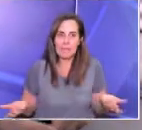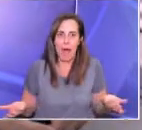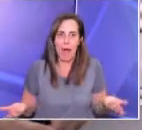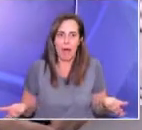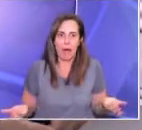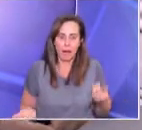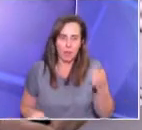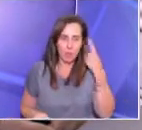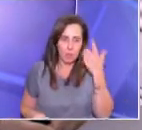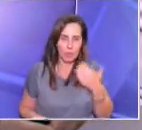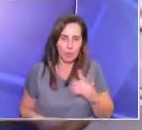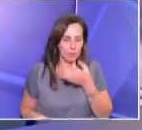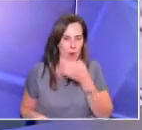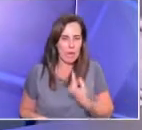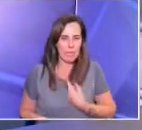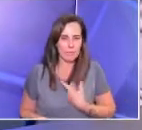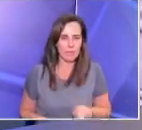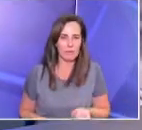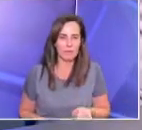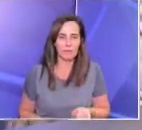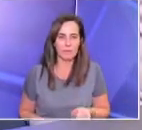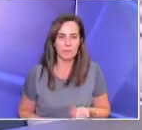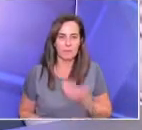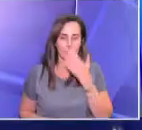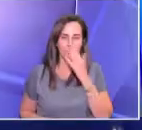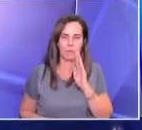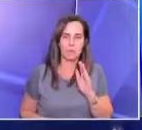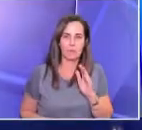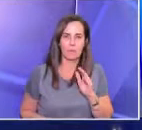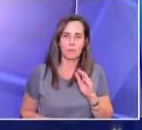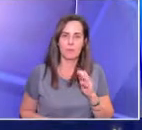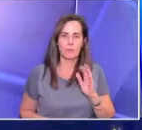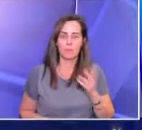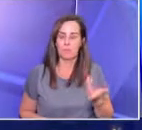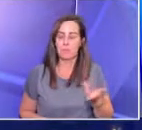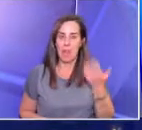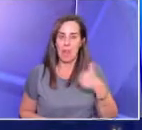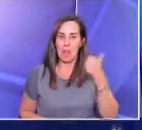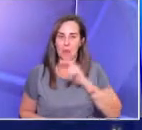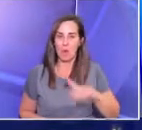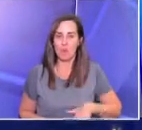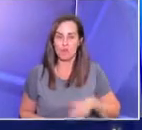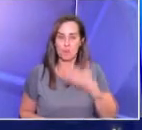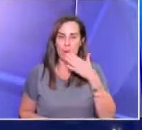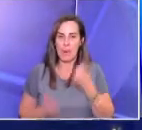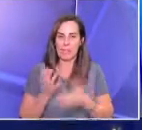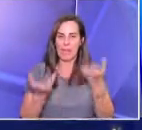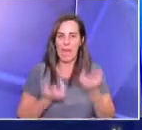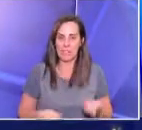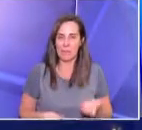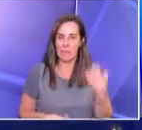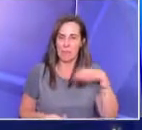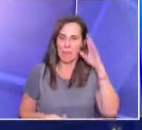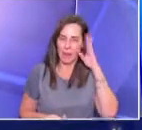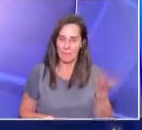לא יודע, אני לא, אתה יודע, אני שואל את עצמי, אני חושב מה, איזה ראש עירייה חסר קריזמה אני מכיר. היה אחד כזה בירושלים, לא מזמן, היה אחד כזה